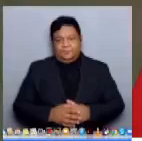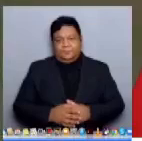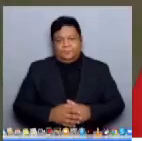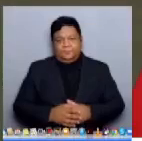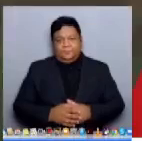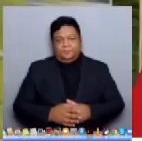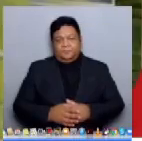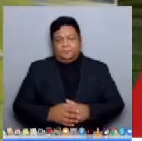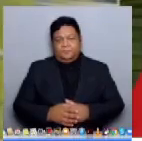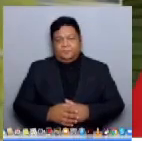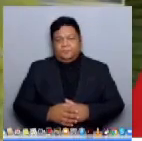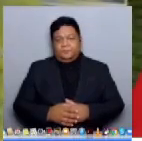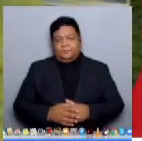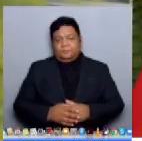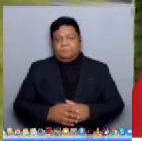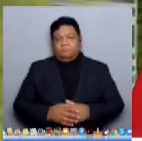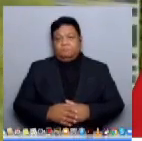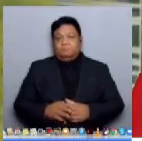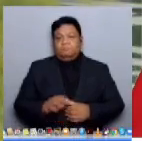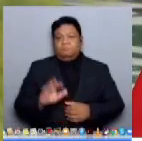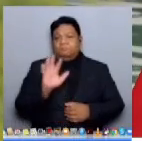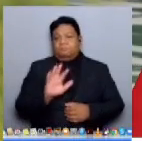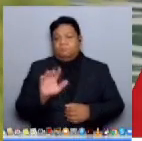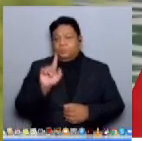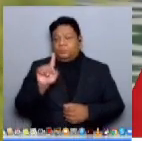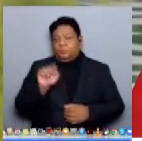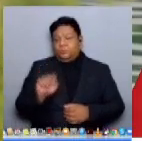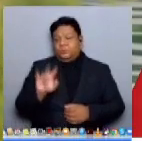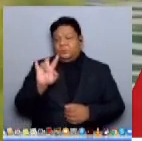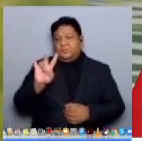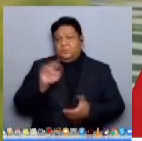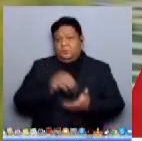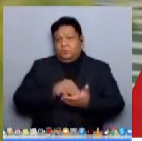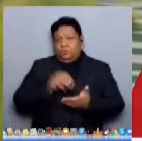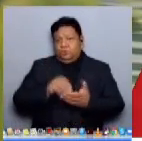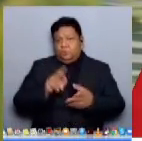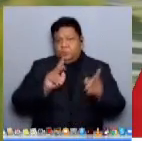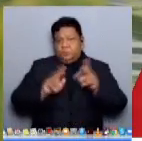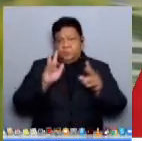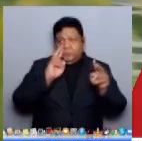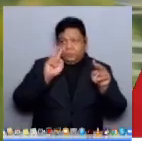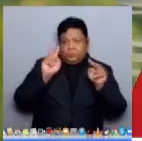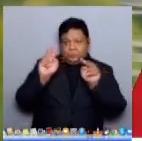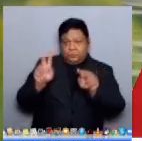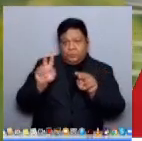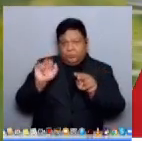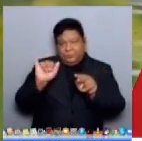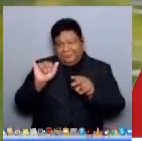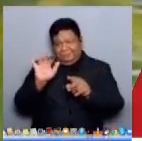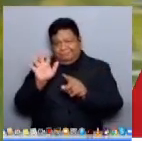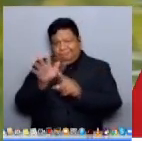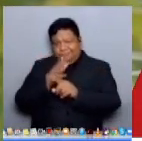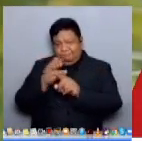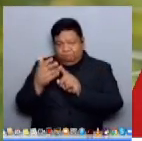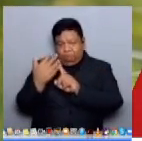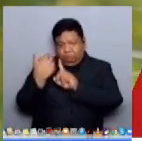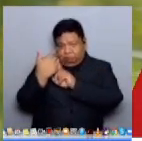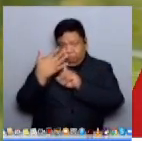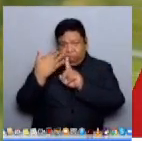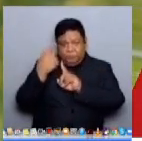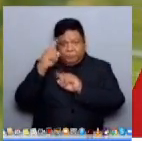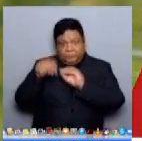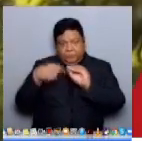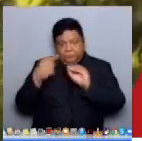Ang higit 1.7 million views patunay na sabik na ang Kapuso viewers sa upcoming Dambuhalang Adventure Serie ng